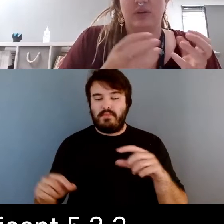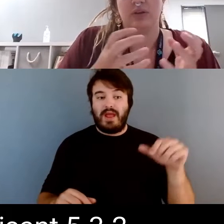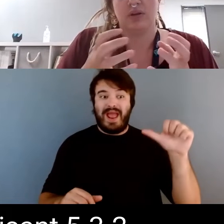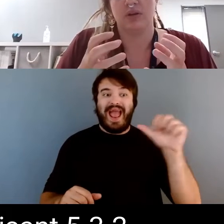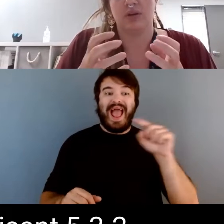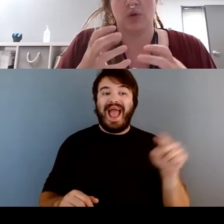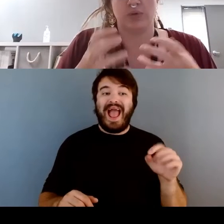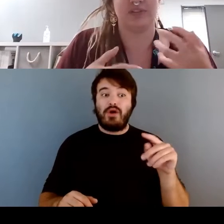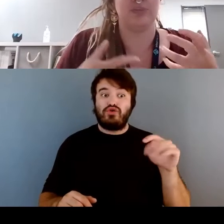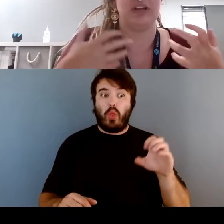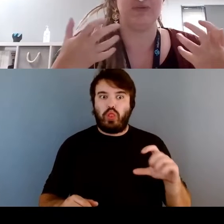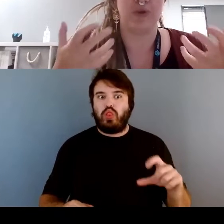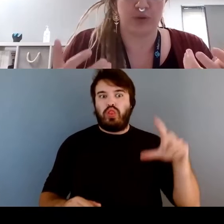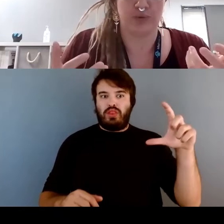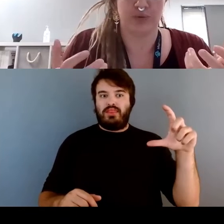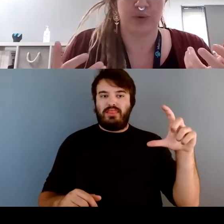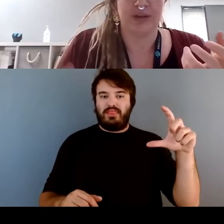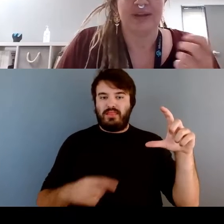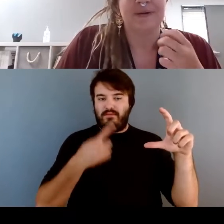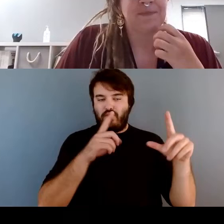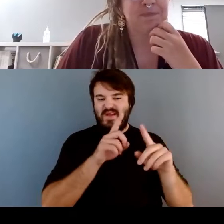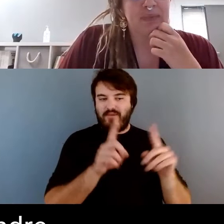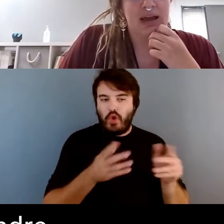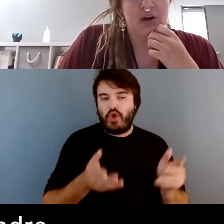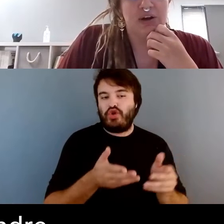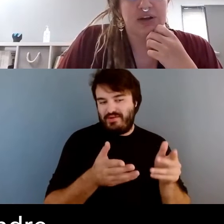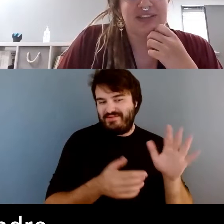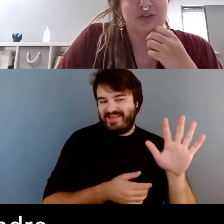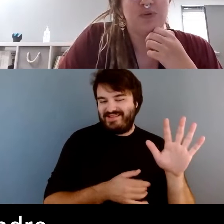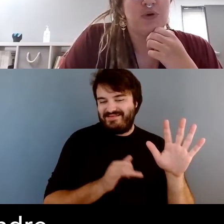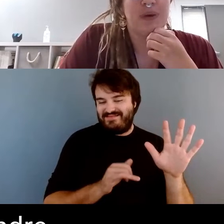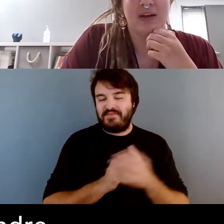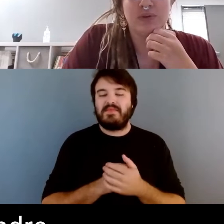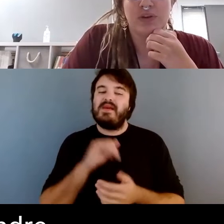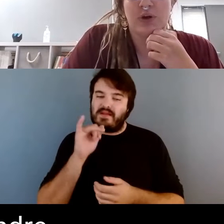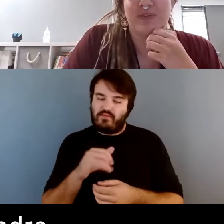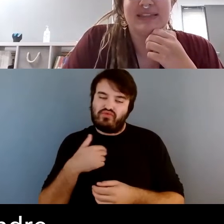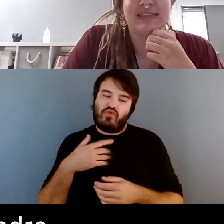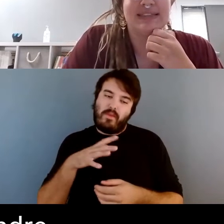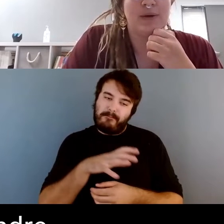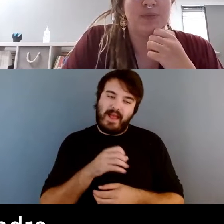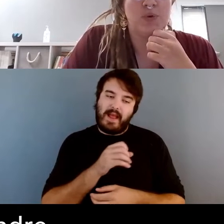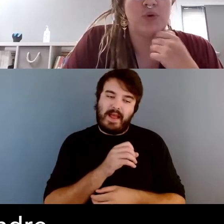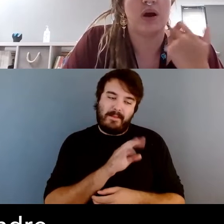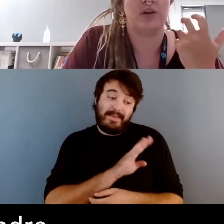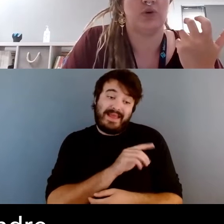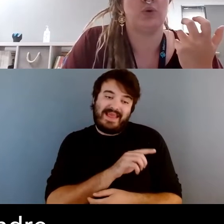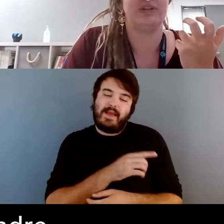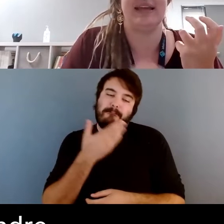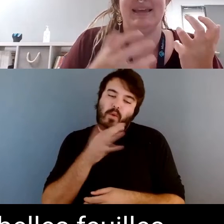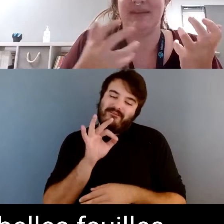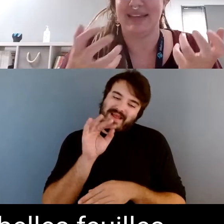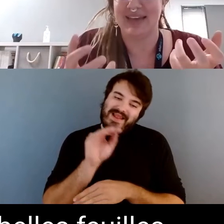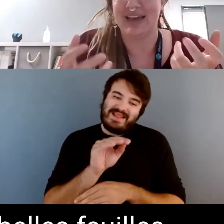azote. Donc, ça, c'est pour les feuilles plutôt. Alors, c'est ce qu'on va prendre comme fertilisant pour, entre